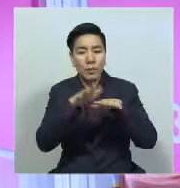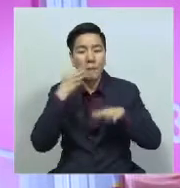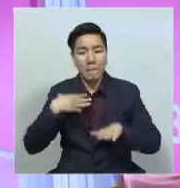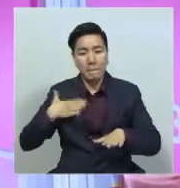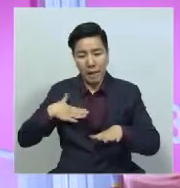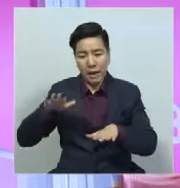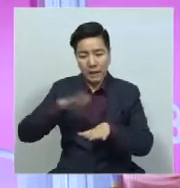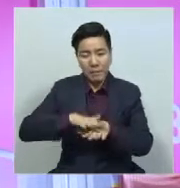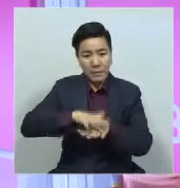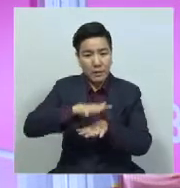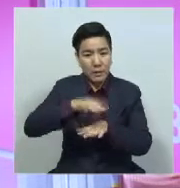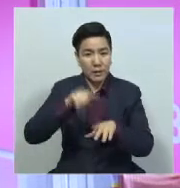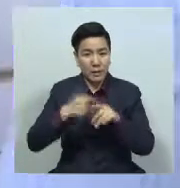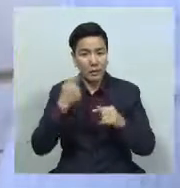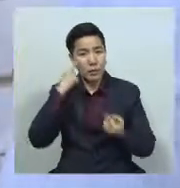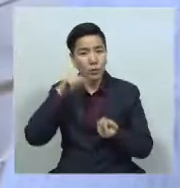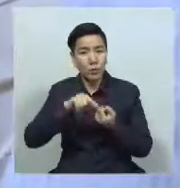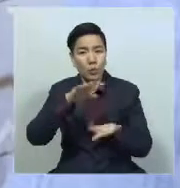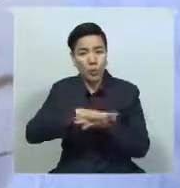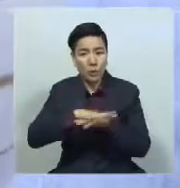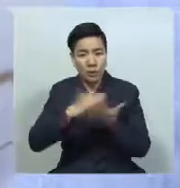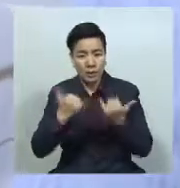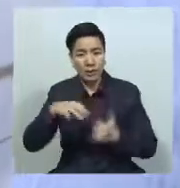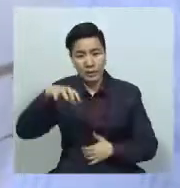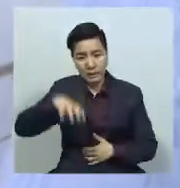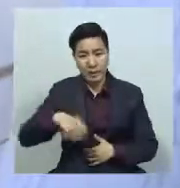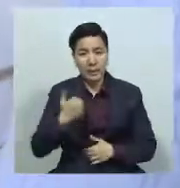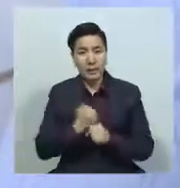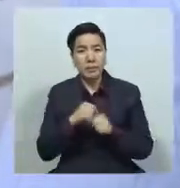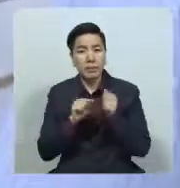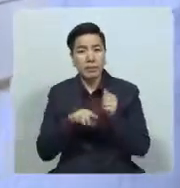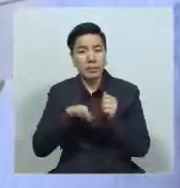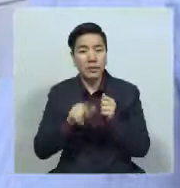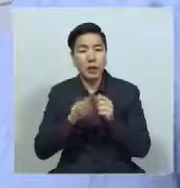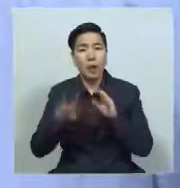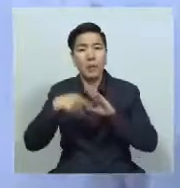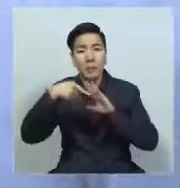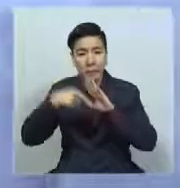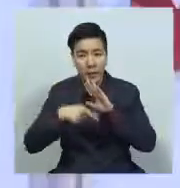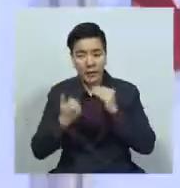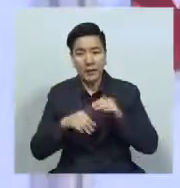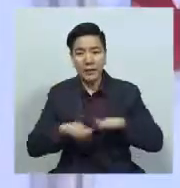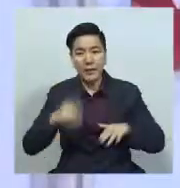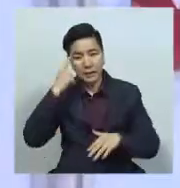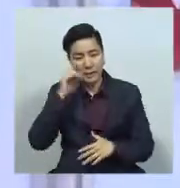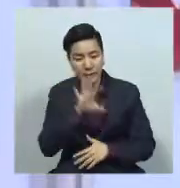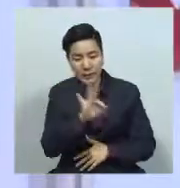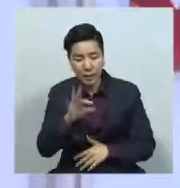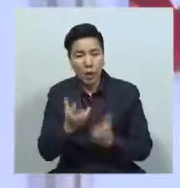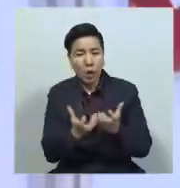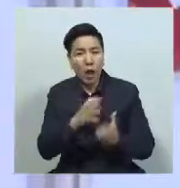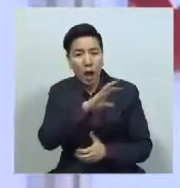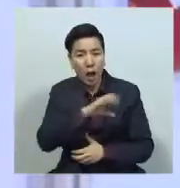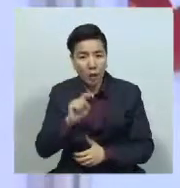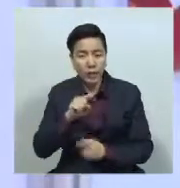าทับซ้อนเป็นฝีมือจากโรงเรียนเจริญราษฎร์นี่นะคะเมื่อสักครู่อำเภอเมืองจังหวัดแพร่ค่ะน้องๆเนี่ยเลือกใช้วัส